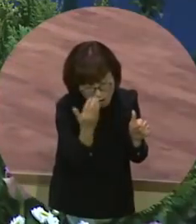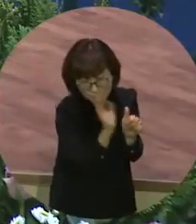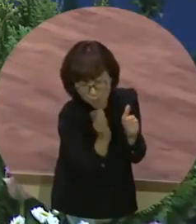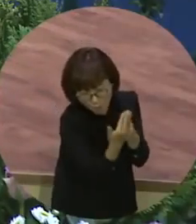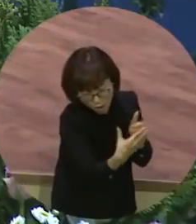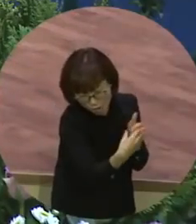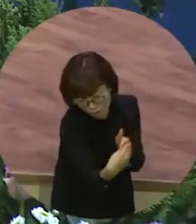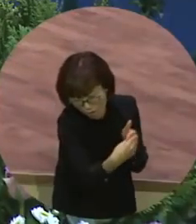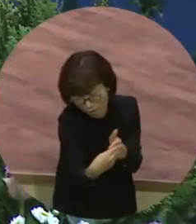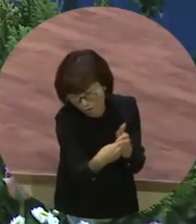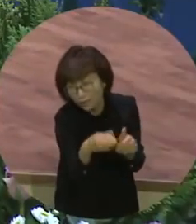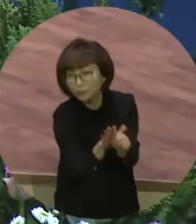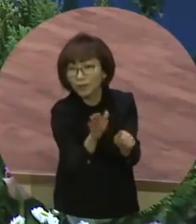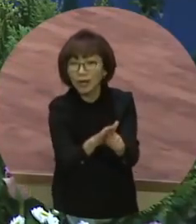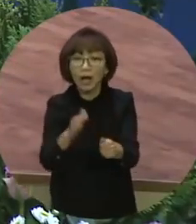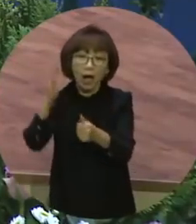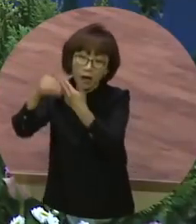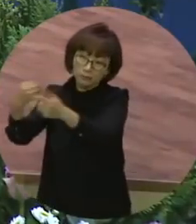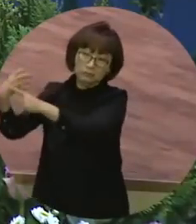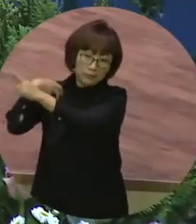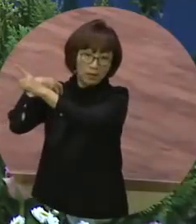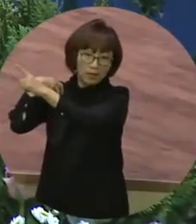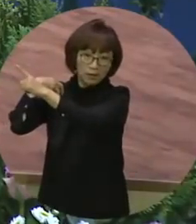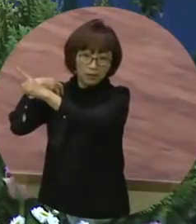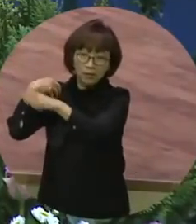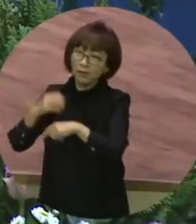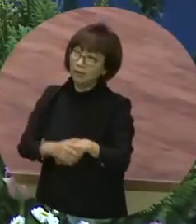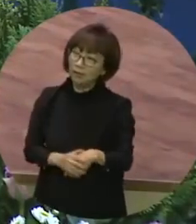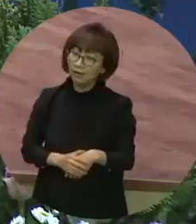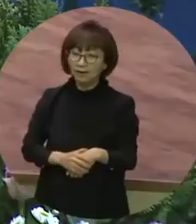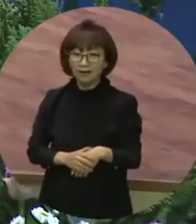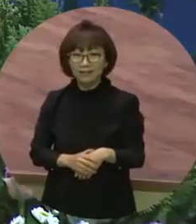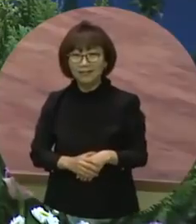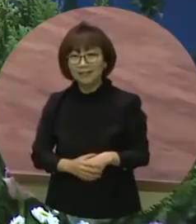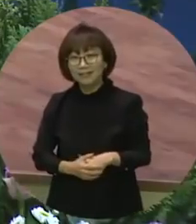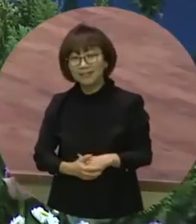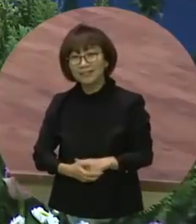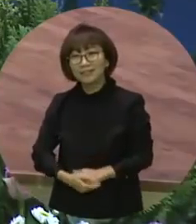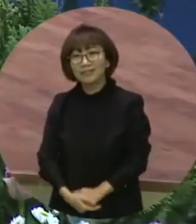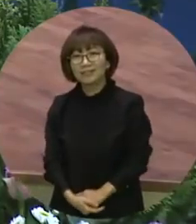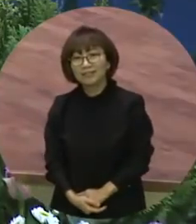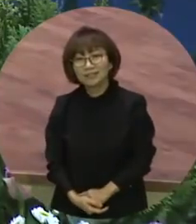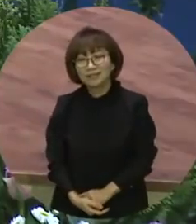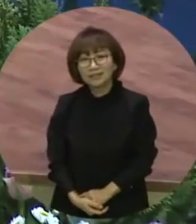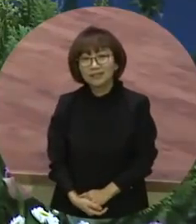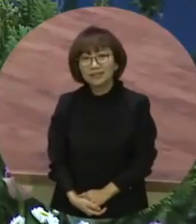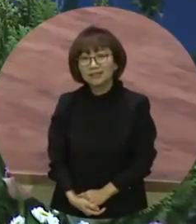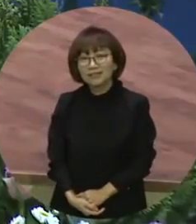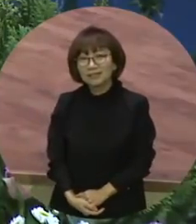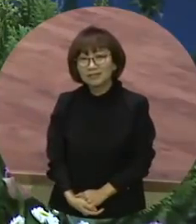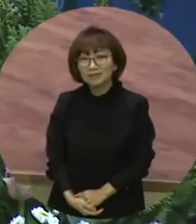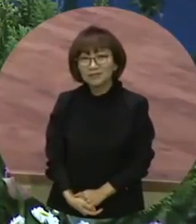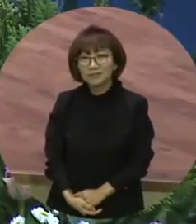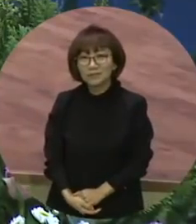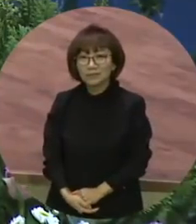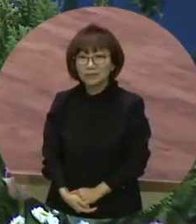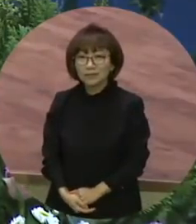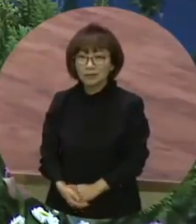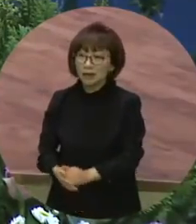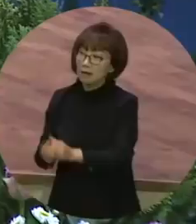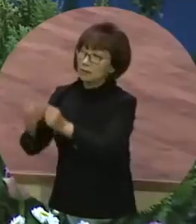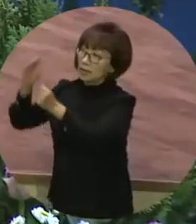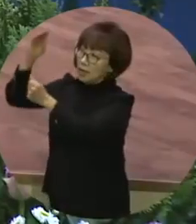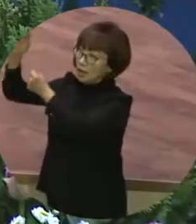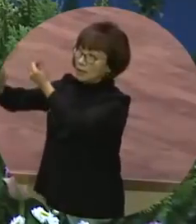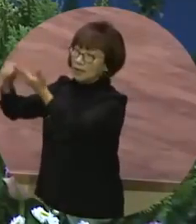누가 보호하라 했습니까? 누가 뭐 나를 뭐 열국 아비로 만들어 했습니까? 아니요. 하나님이 일방적으로